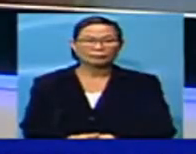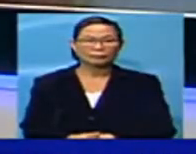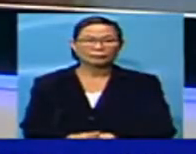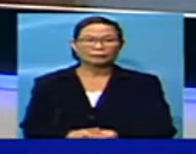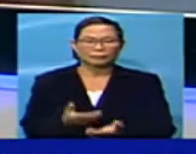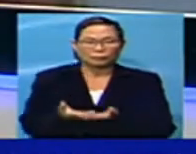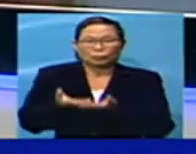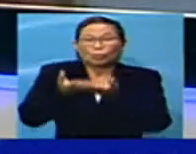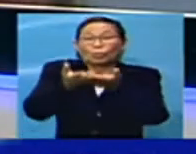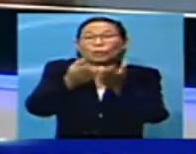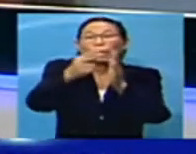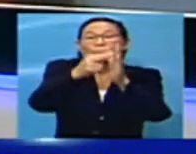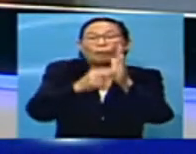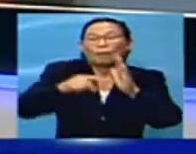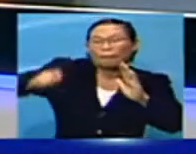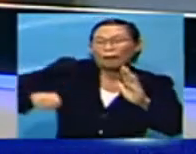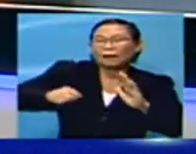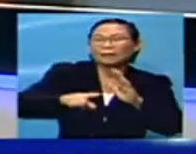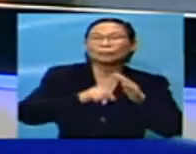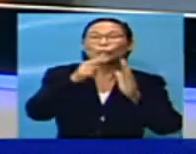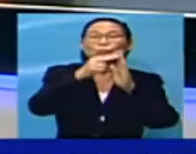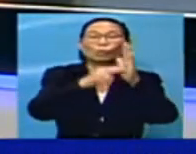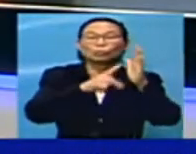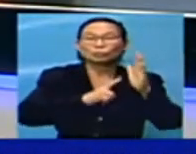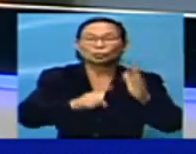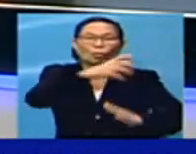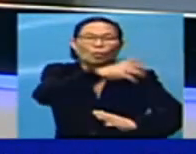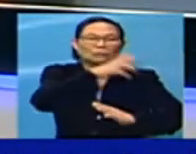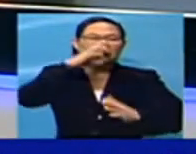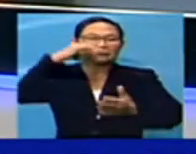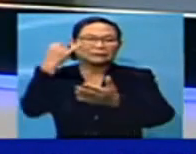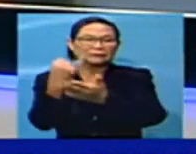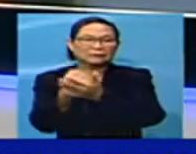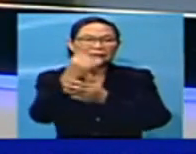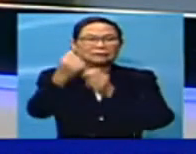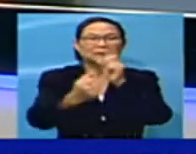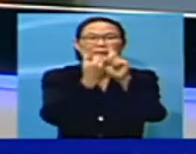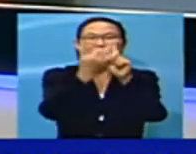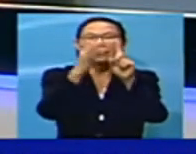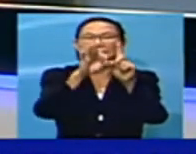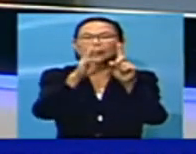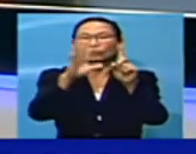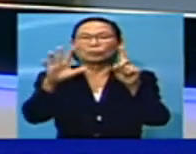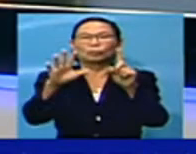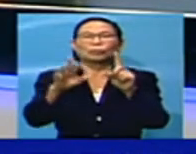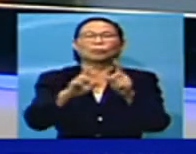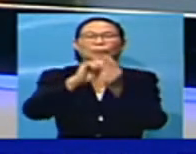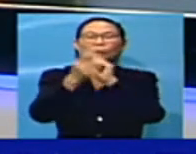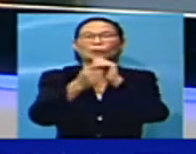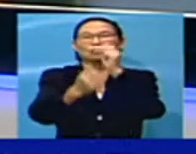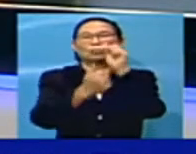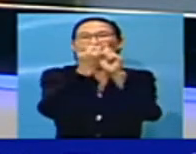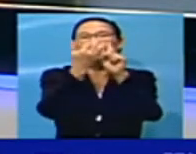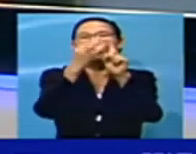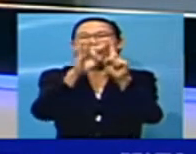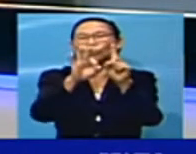Usul Ruang Undang-Undang Mahkamah Syariah Bidang Kuasa Jenayah 1965 Pindaan 2016